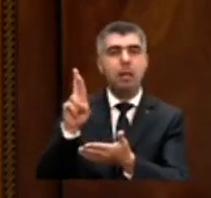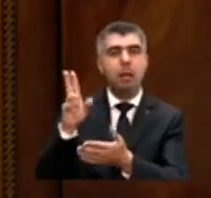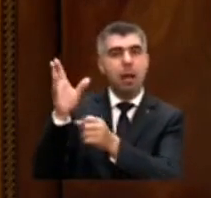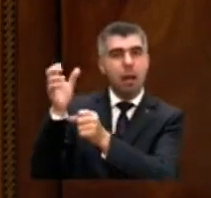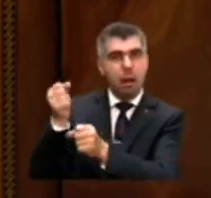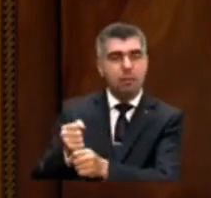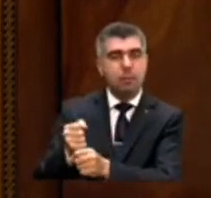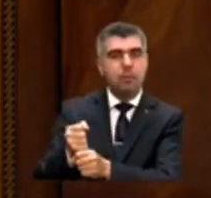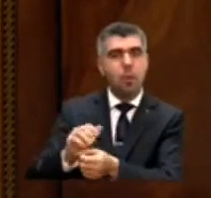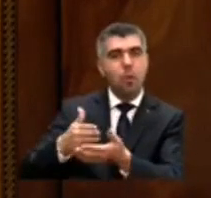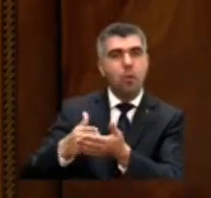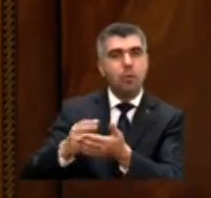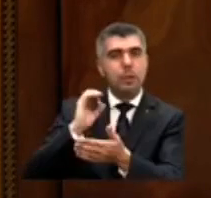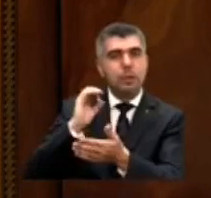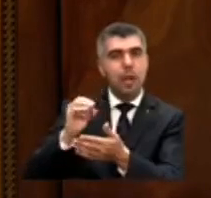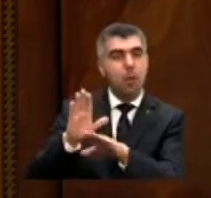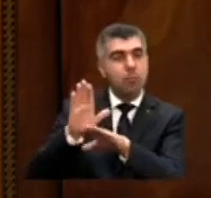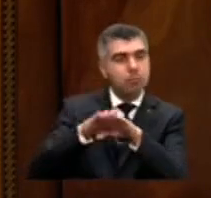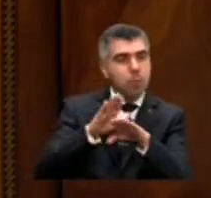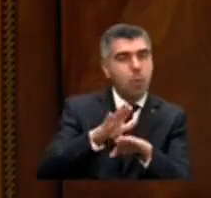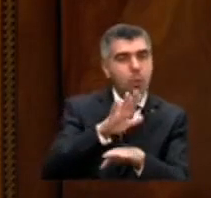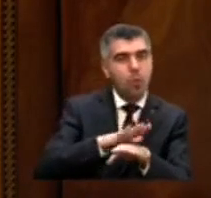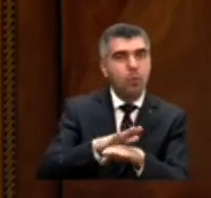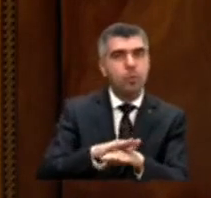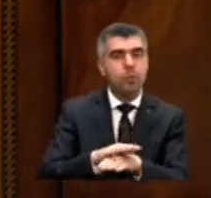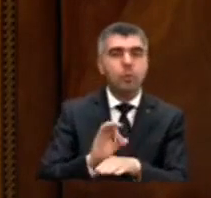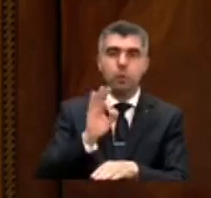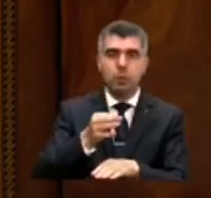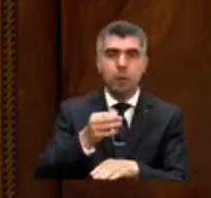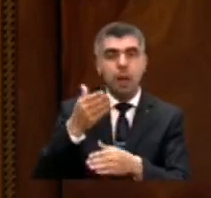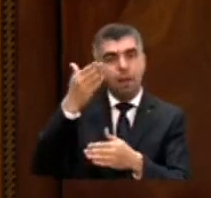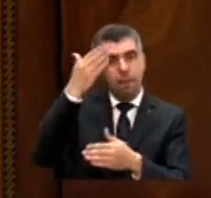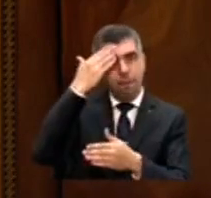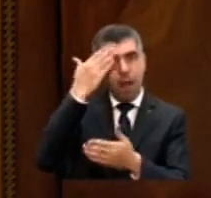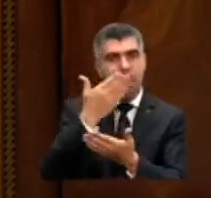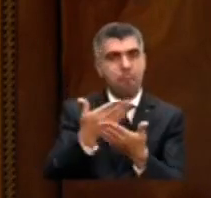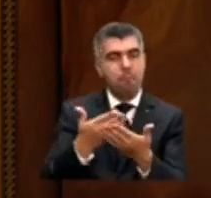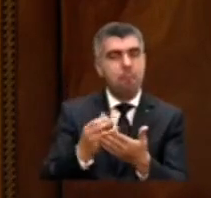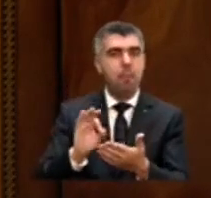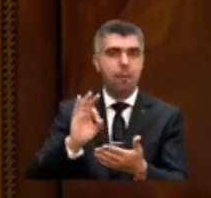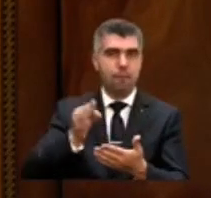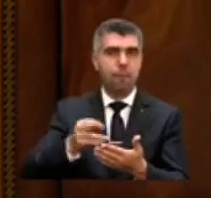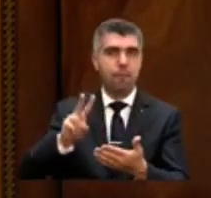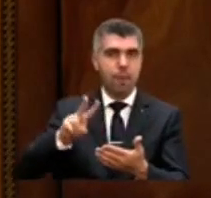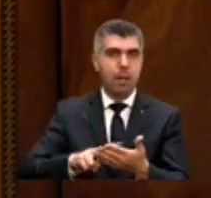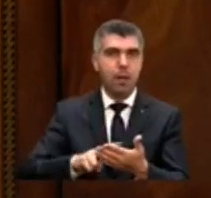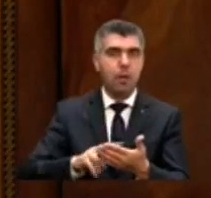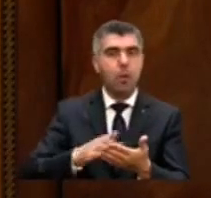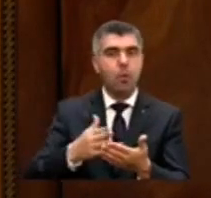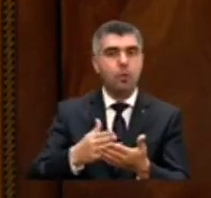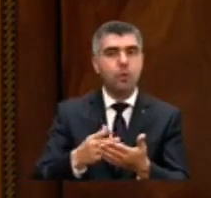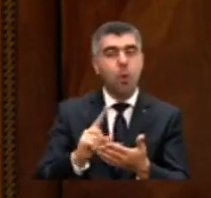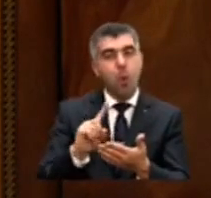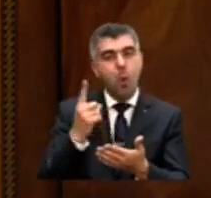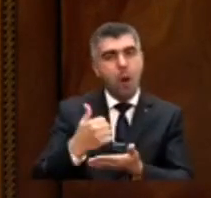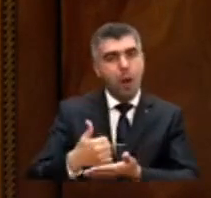والتوجيهات المولوية النية تعي جيدا أن مهمتها الأولى تتجلى في الذي أتشرف